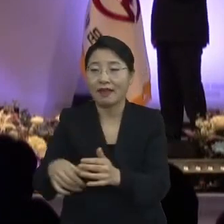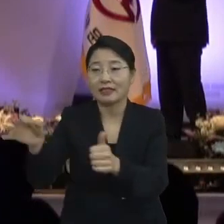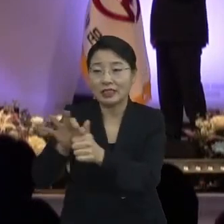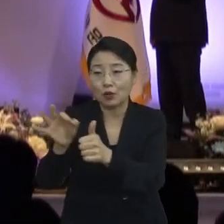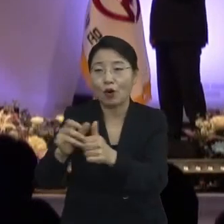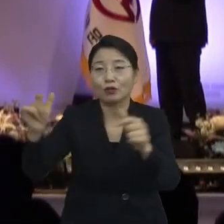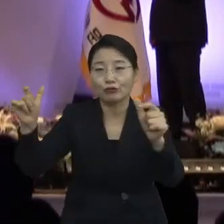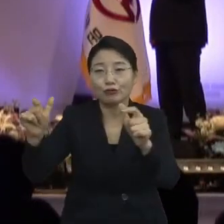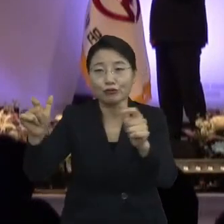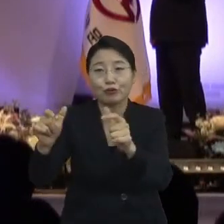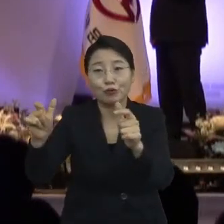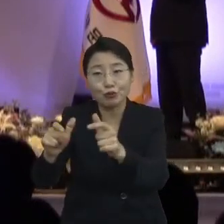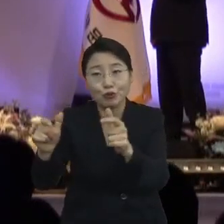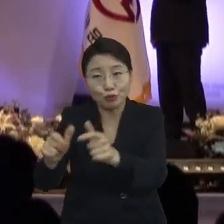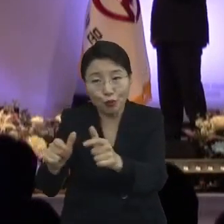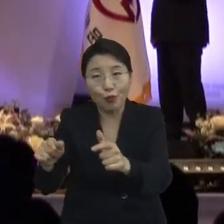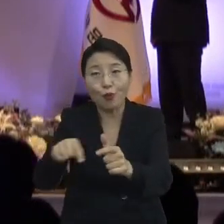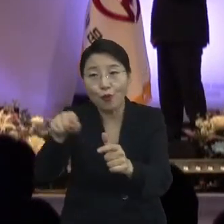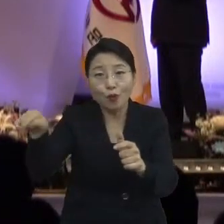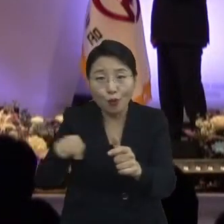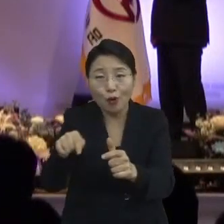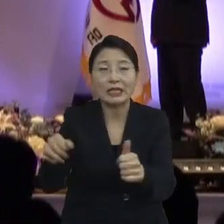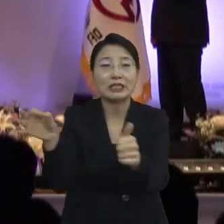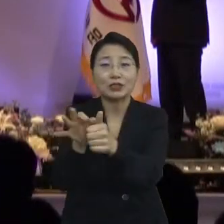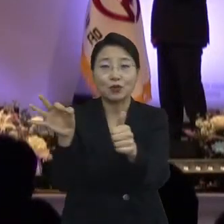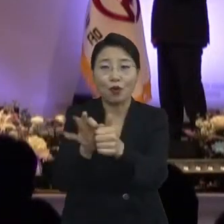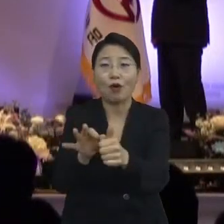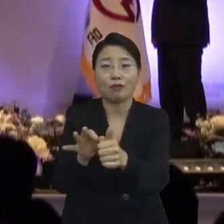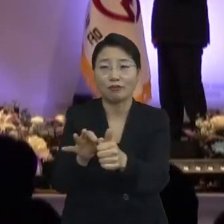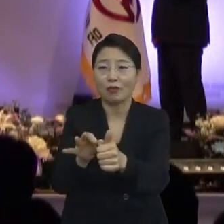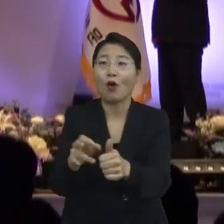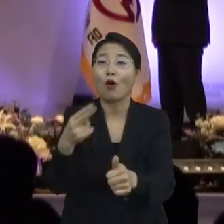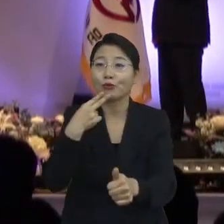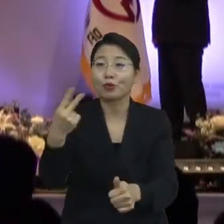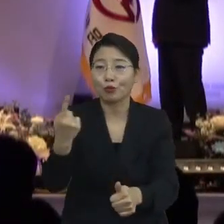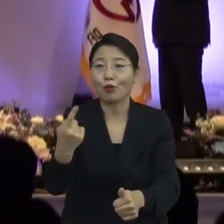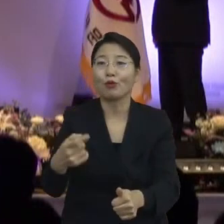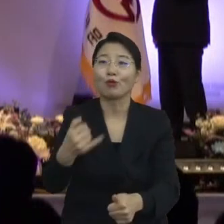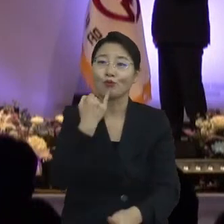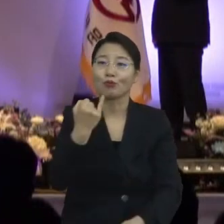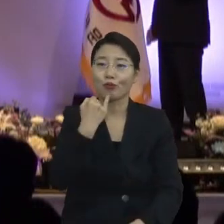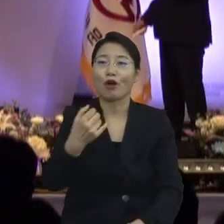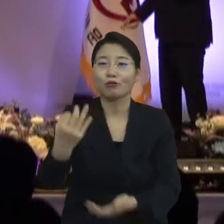대상자 4.8%가 지원을 받지 않아도 될 정도로 소득이 늘었다는 게 서울시 설명입니다.